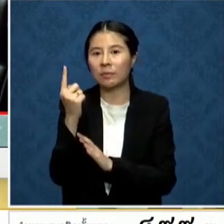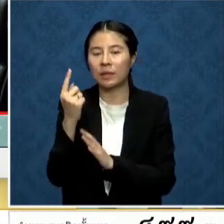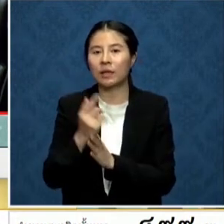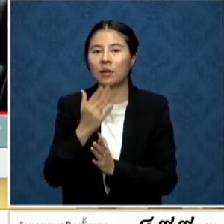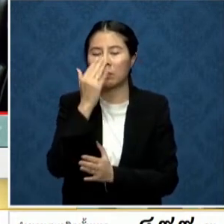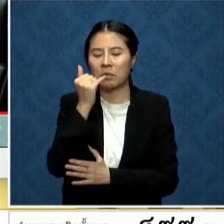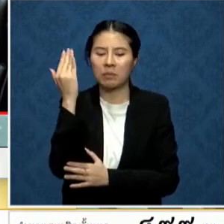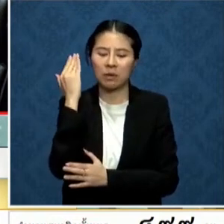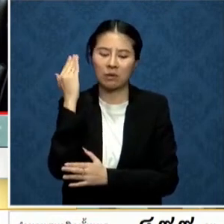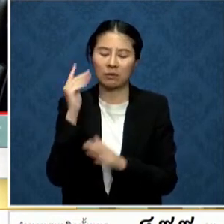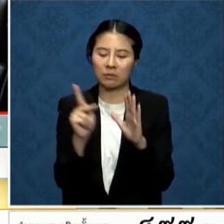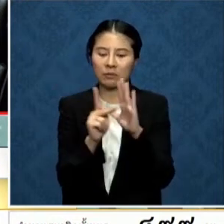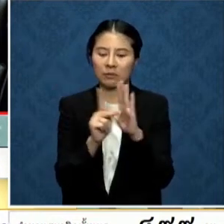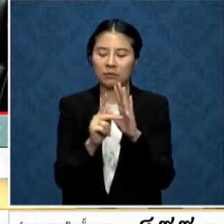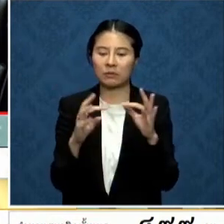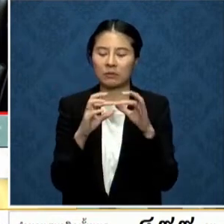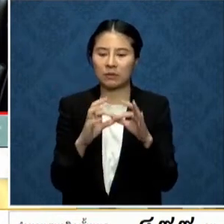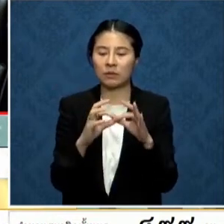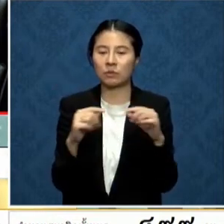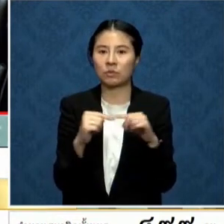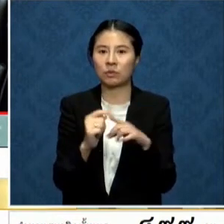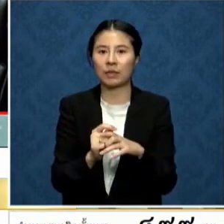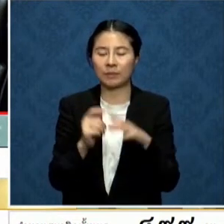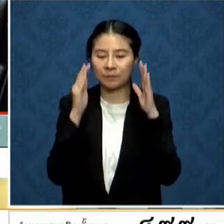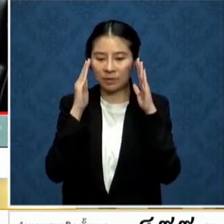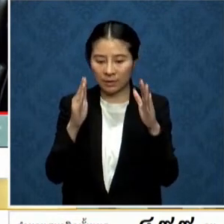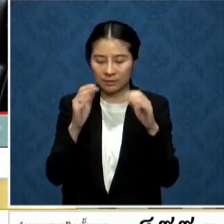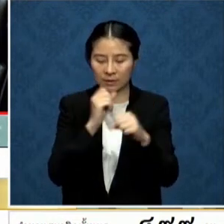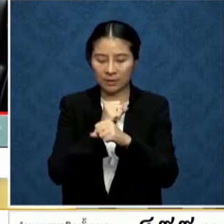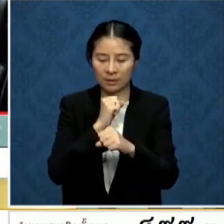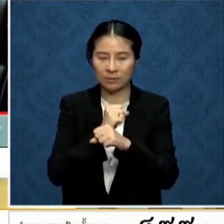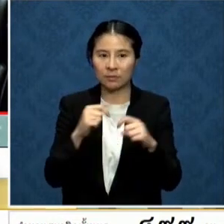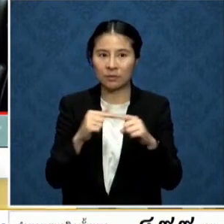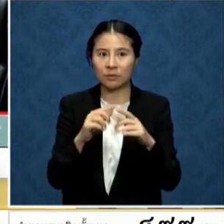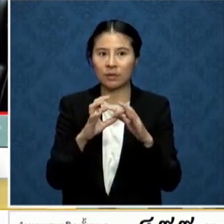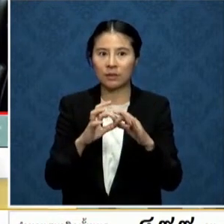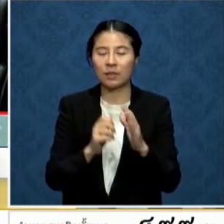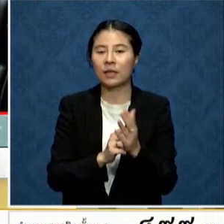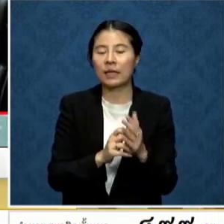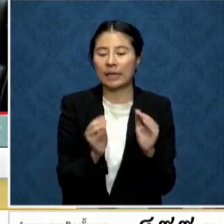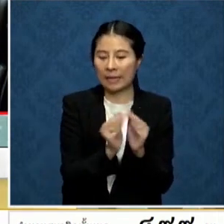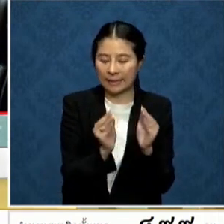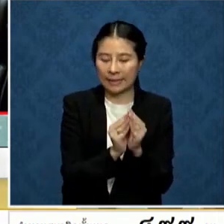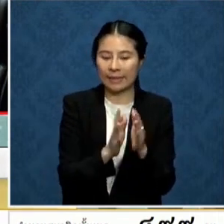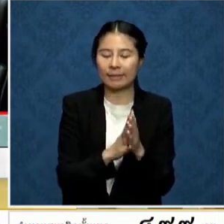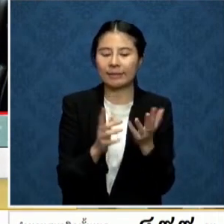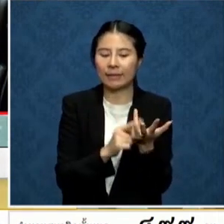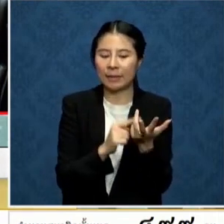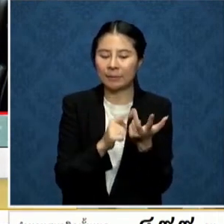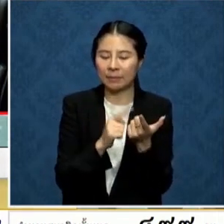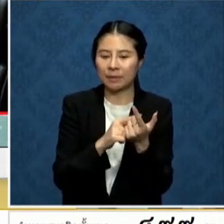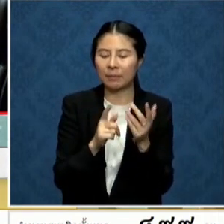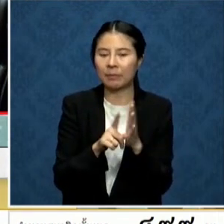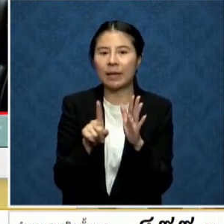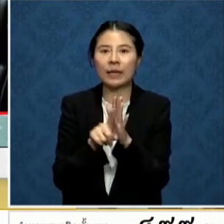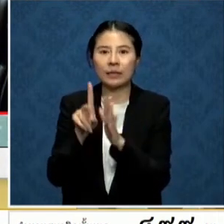ก่อนๆนะครับเราจะพอเข้าใจได้ว่าเจตนารมณ์ของข้อบังคับที่เกี่ยวข้องกับการนับคะแนนใหม่เนี่ยมันถูกเขียนขึ้น